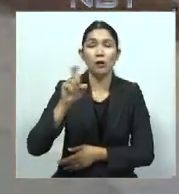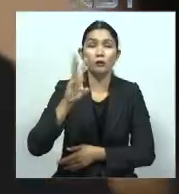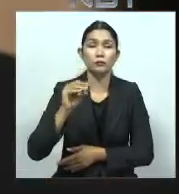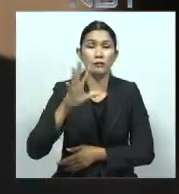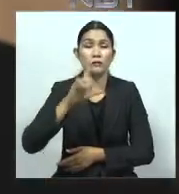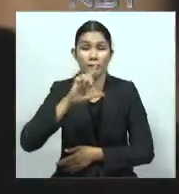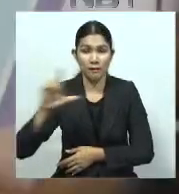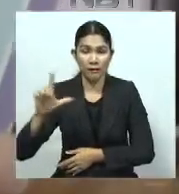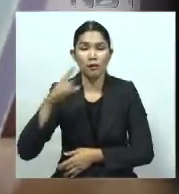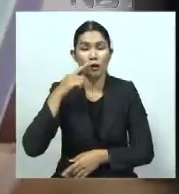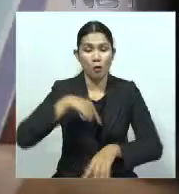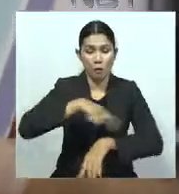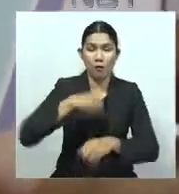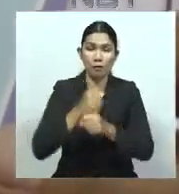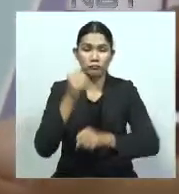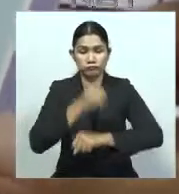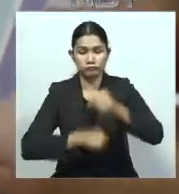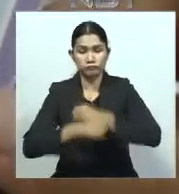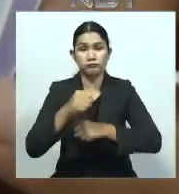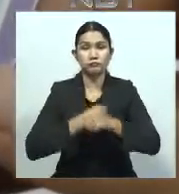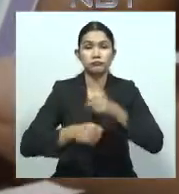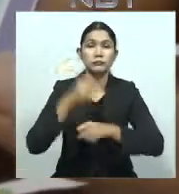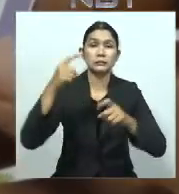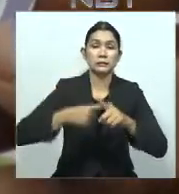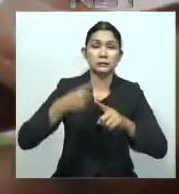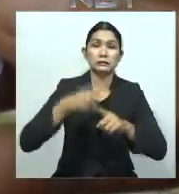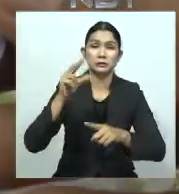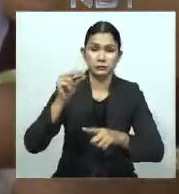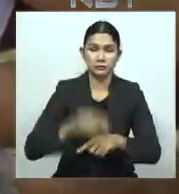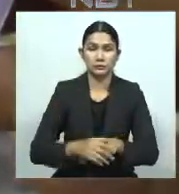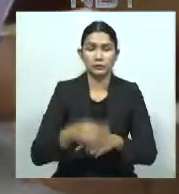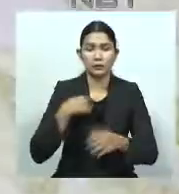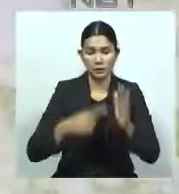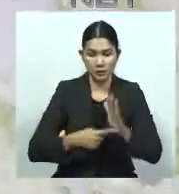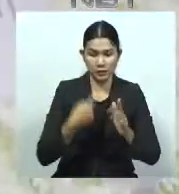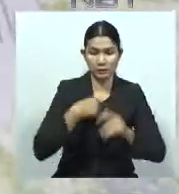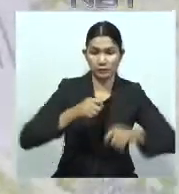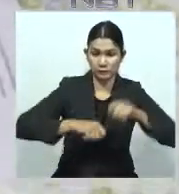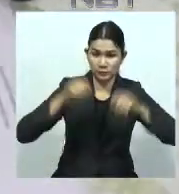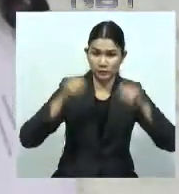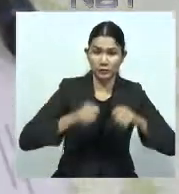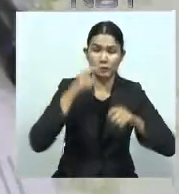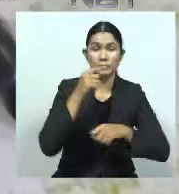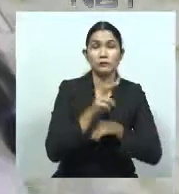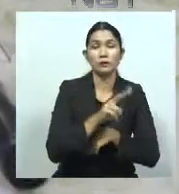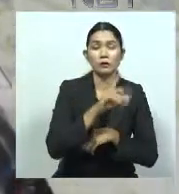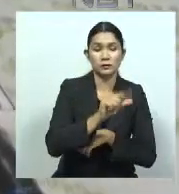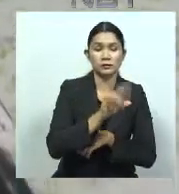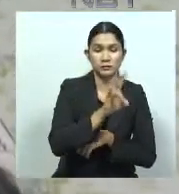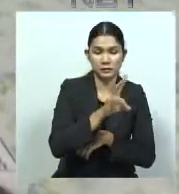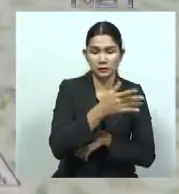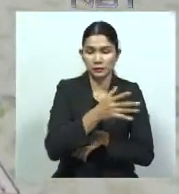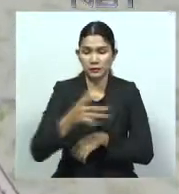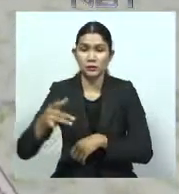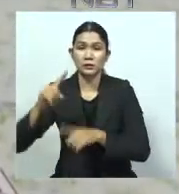165,913,400 บาทระยะเวลาดำเนินการ30เดือนโดยเริ่มสัญญาวันที่26มีนาคม2527และสิ้นสุดสัญญาในวัน